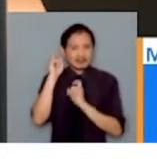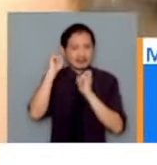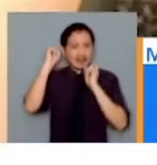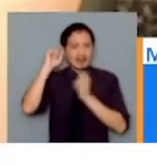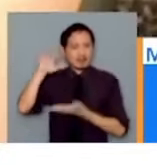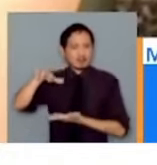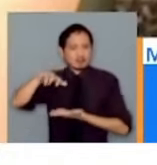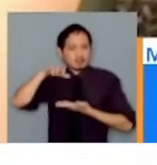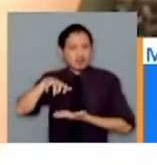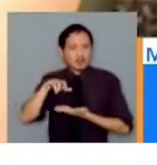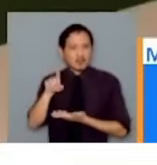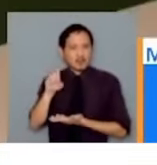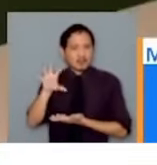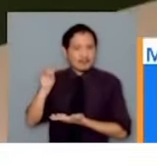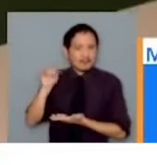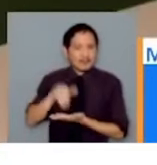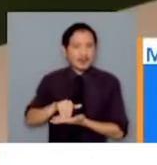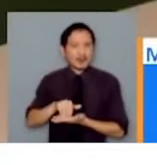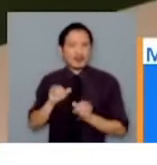Magtiwala.